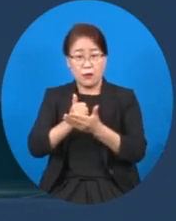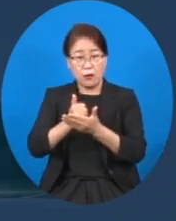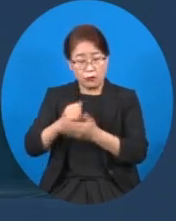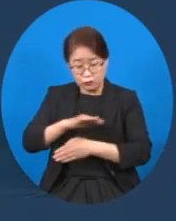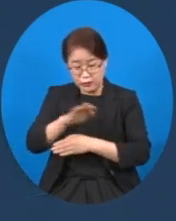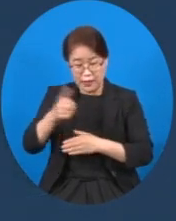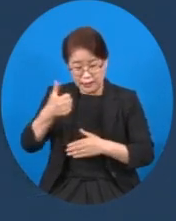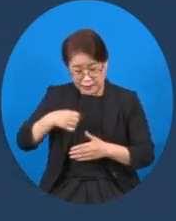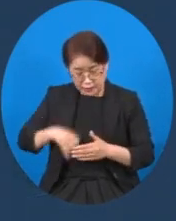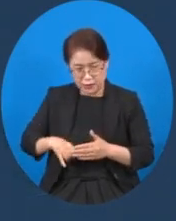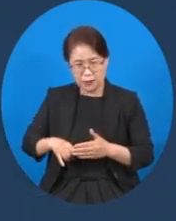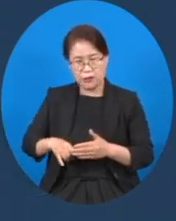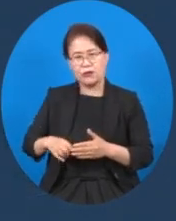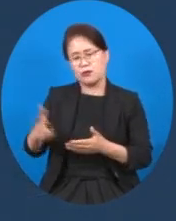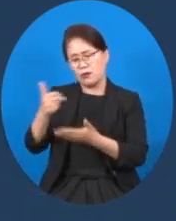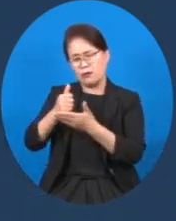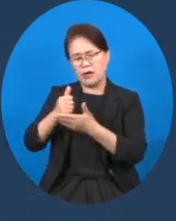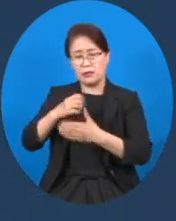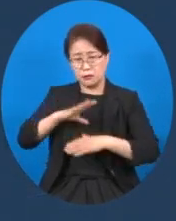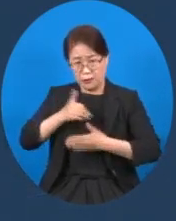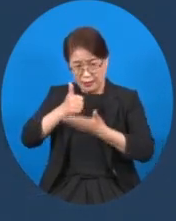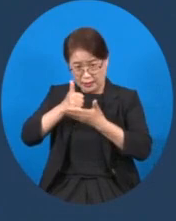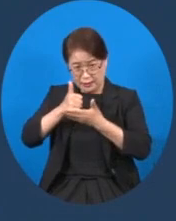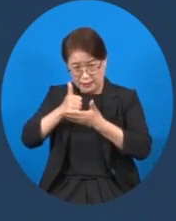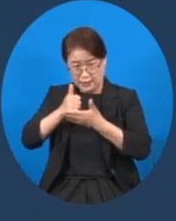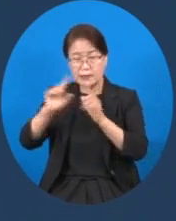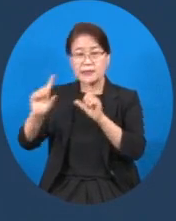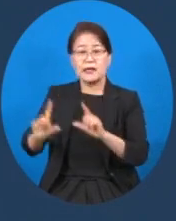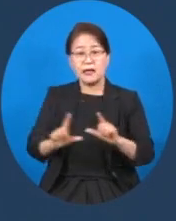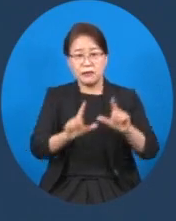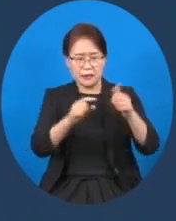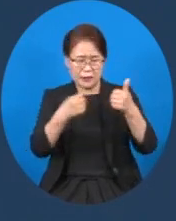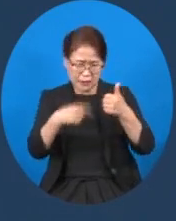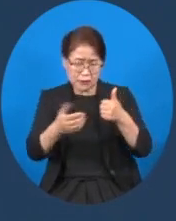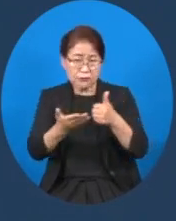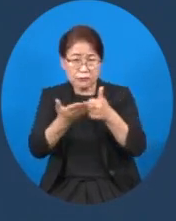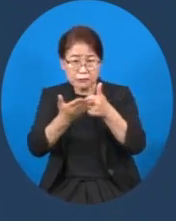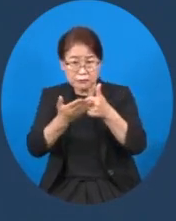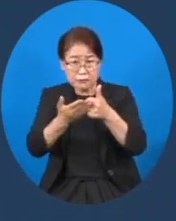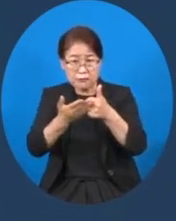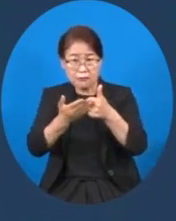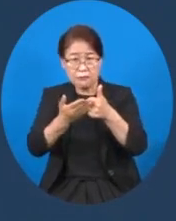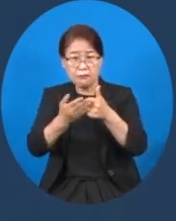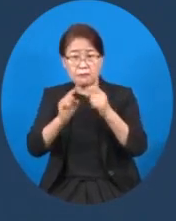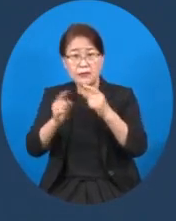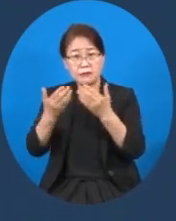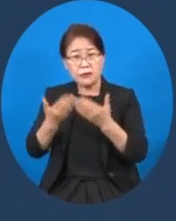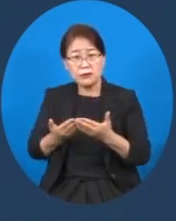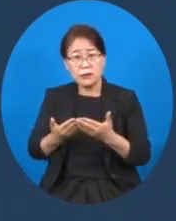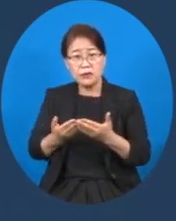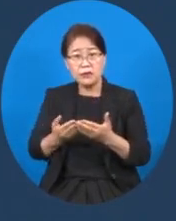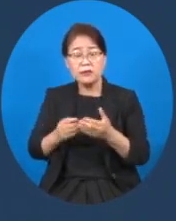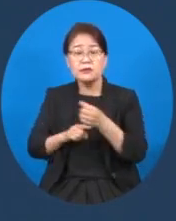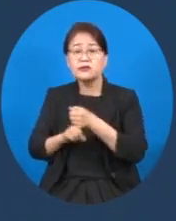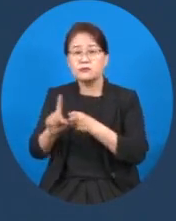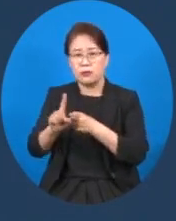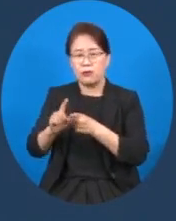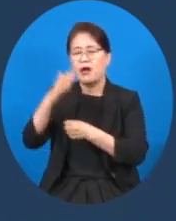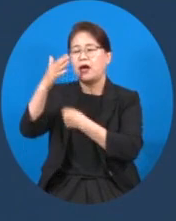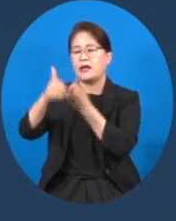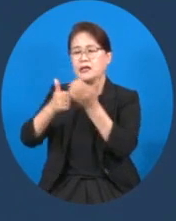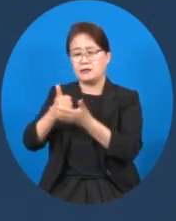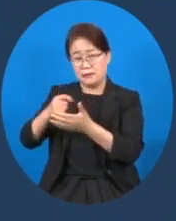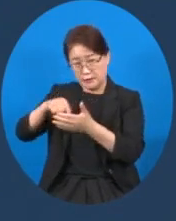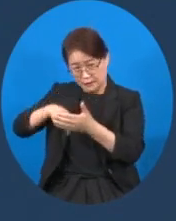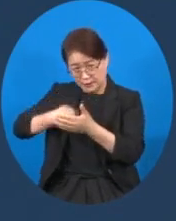우리의 자녀들에게 여호와를 경외하는 삶을 살라고 가르치라고 말씀하신지 아세요? 그 이유는 하나님